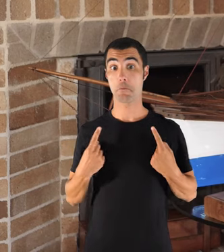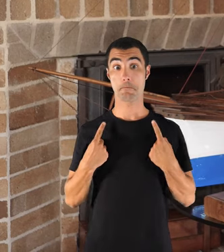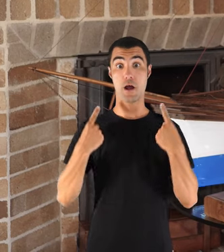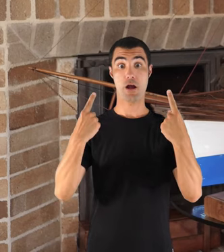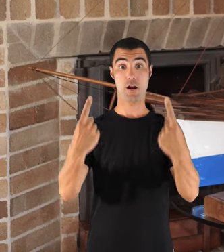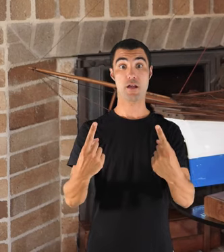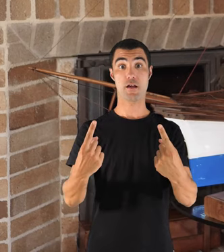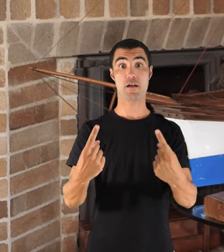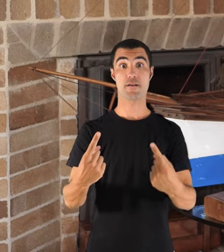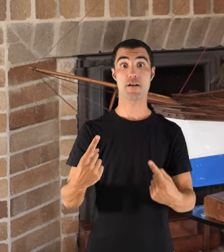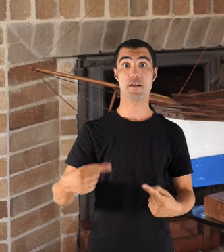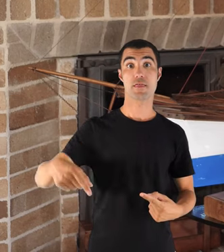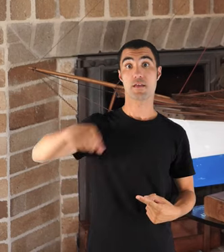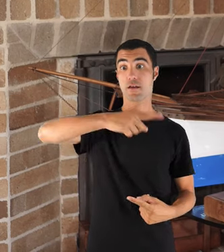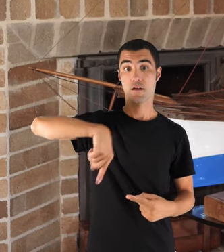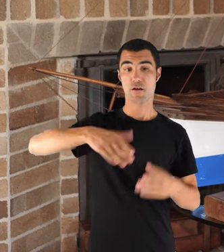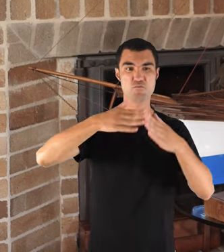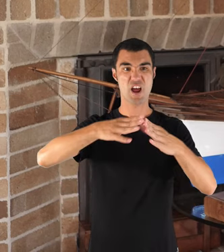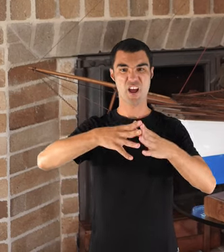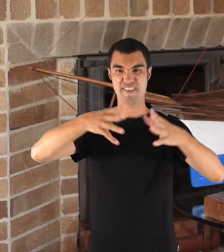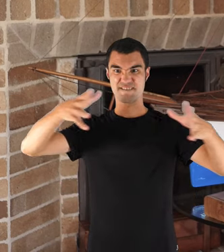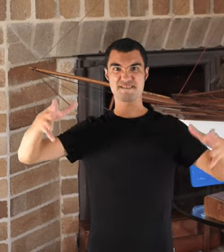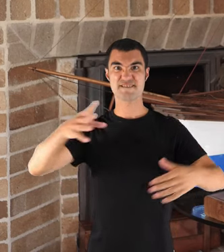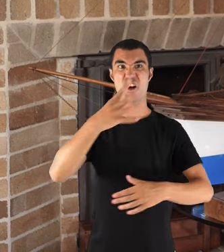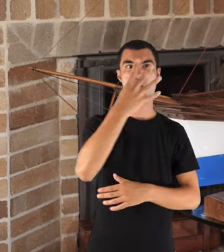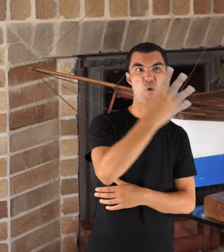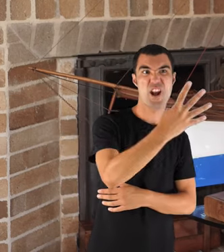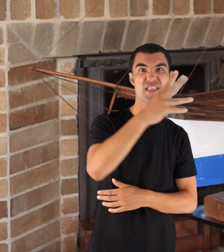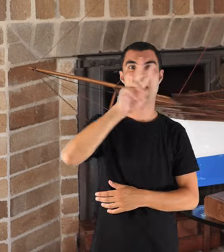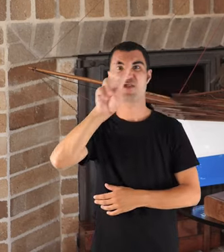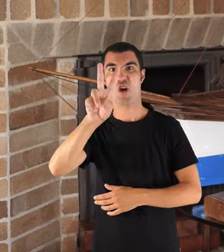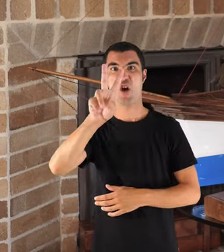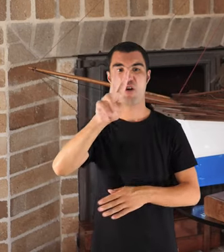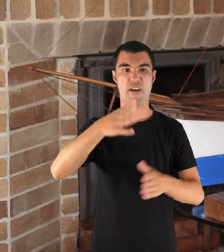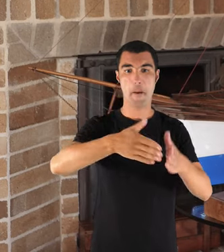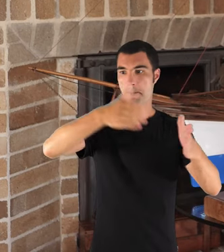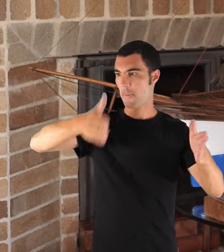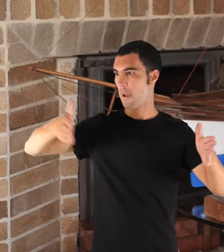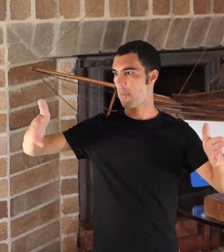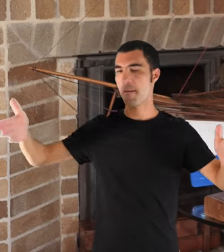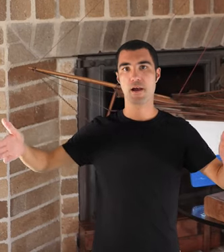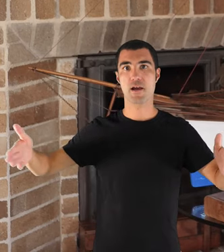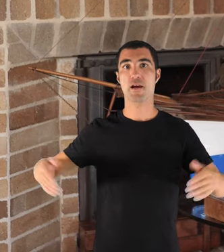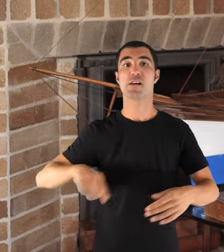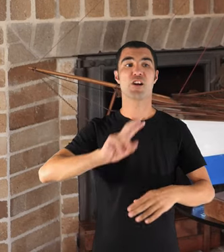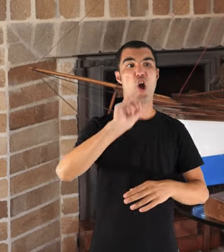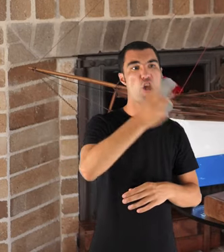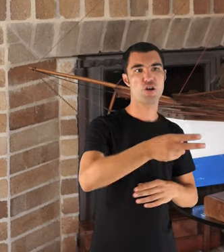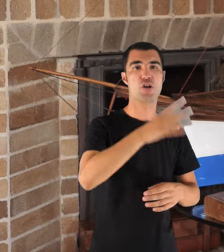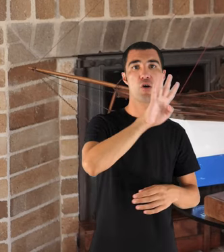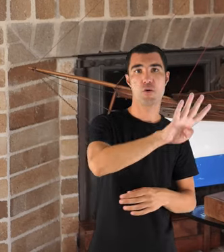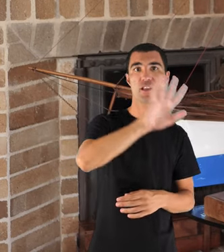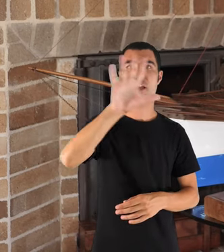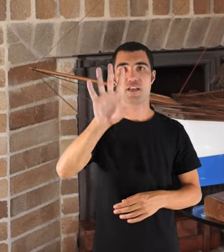42 pans, que era el Tino, i després un de 45, que va ser el Bartolomé Juan, aquests barcos els